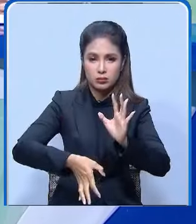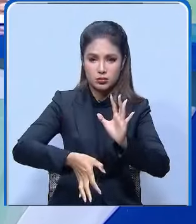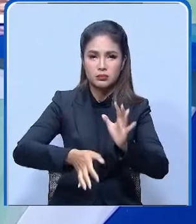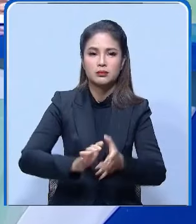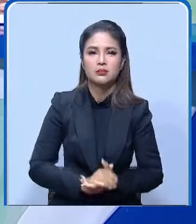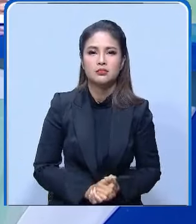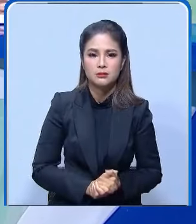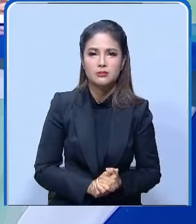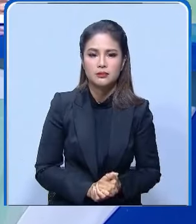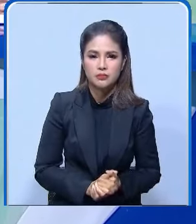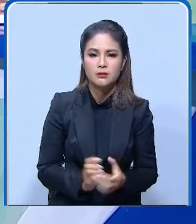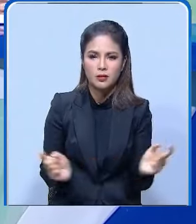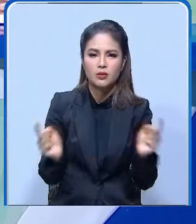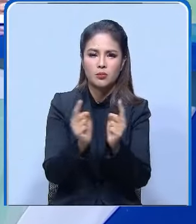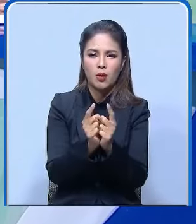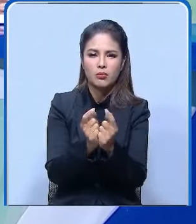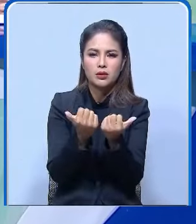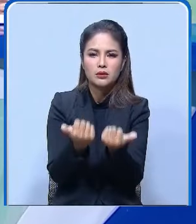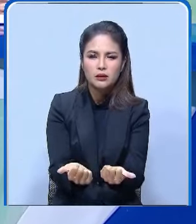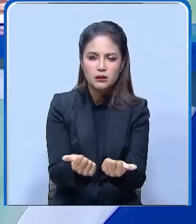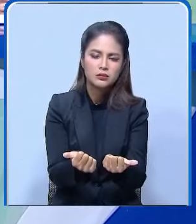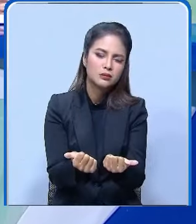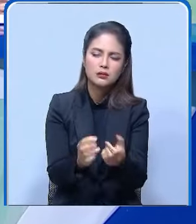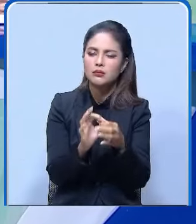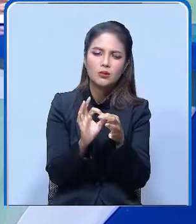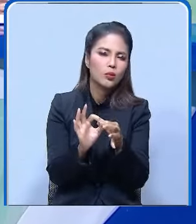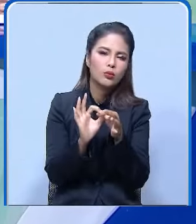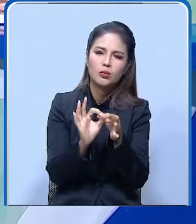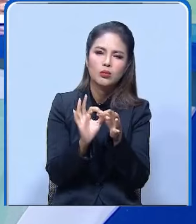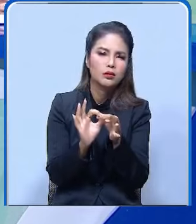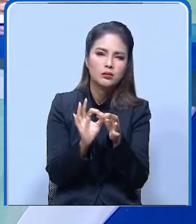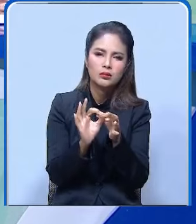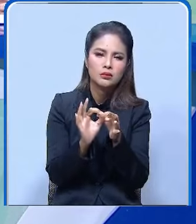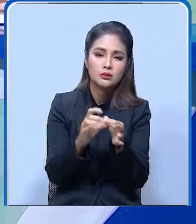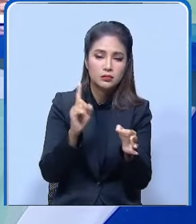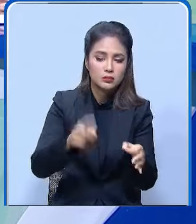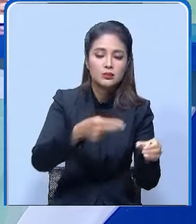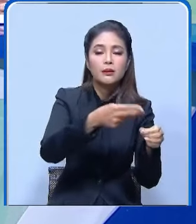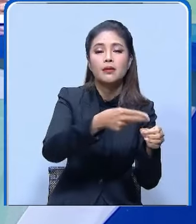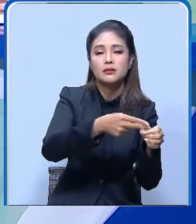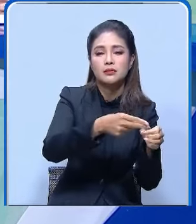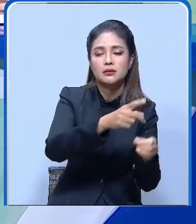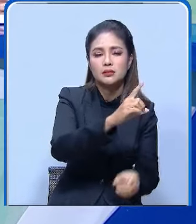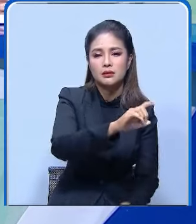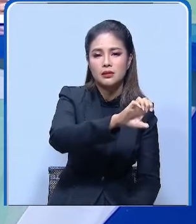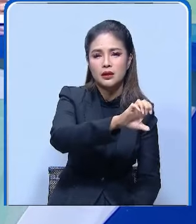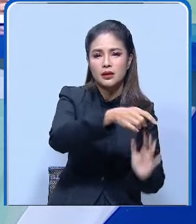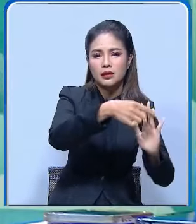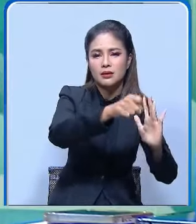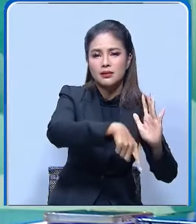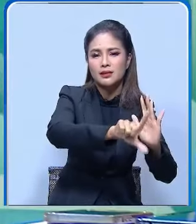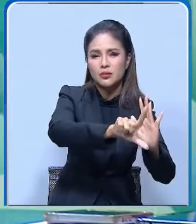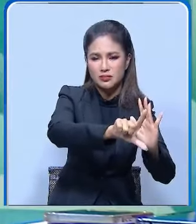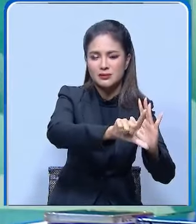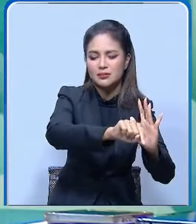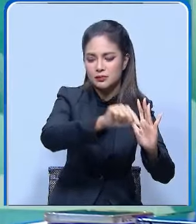เหตุการณ์ที่เกิดขึ้นมาเนี่ยทำให้หลายคนกังวลใจเหมือนกันคือเดิมมีการใช้เป็นเครื่องน้ำมันดีเซลจากนั้นเปลี่ยนมาติดตั้งก๊าซตอนนี้หล